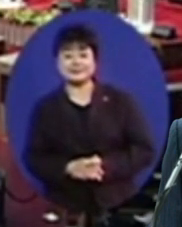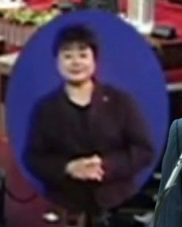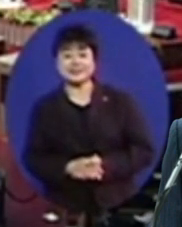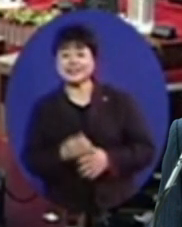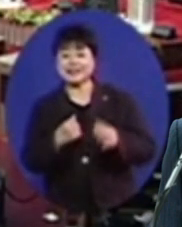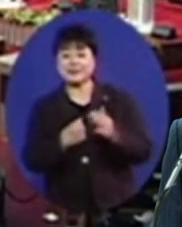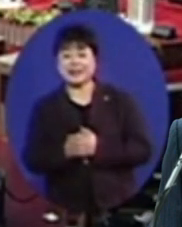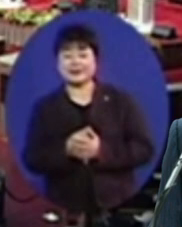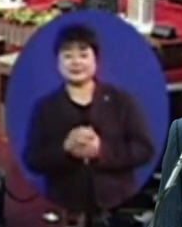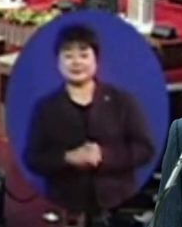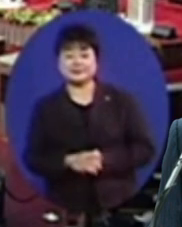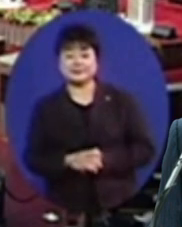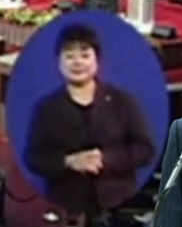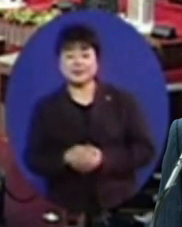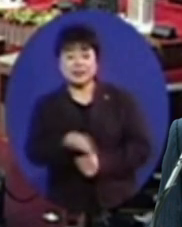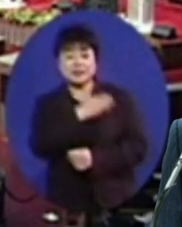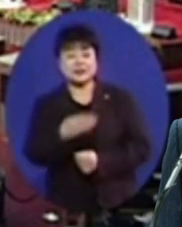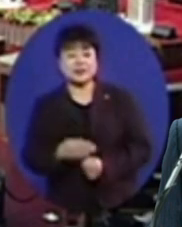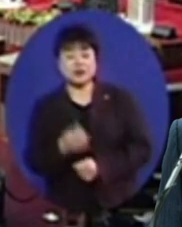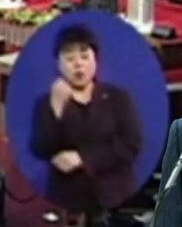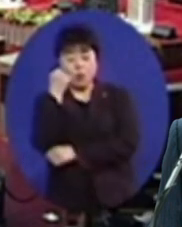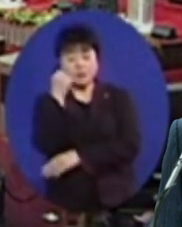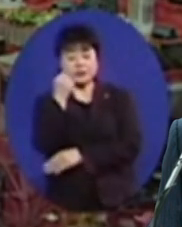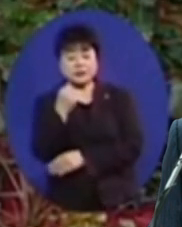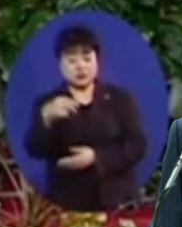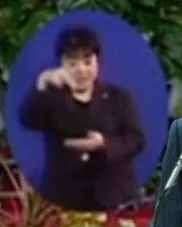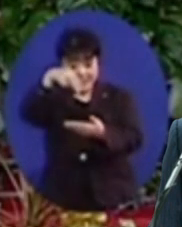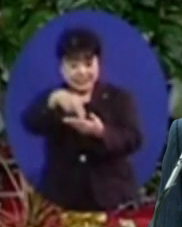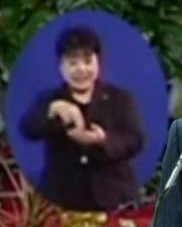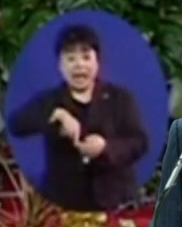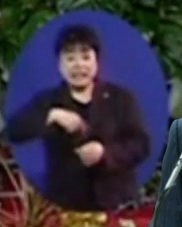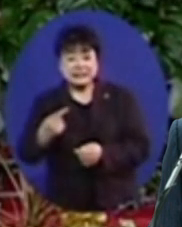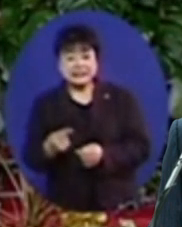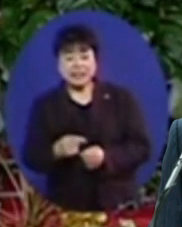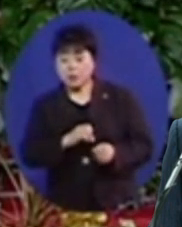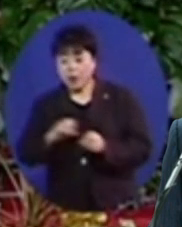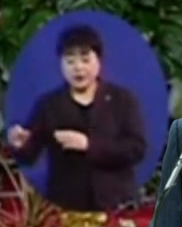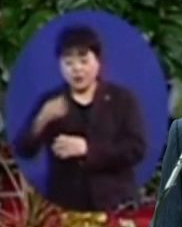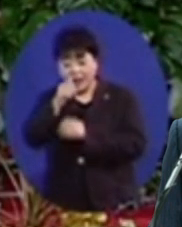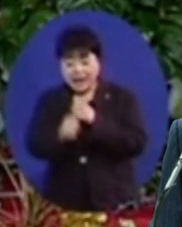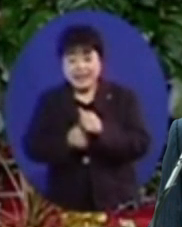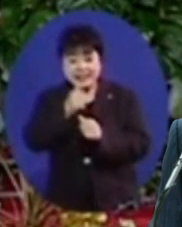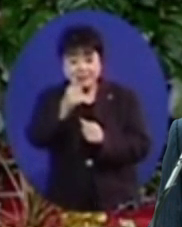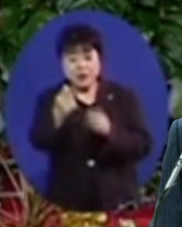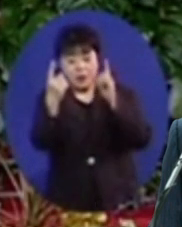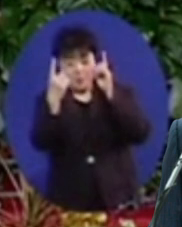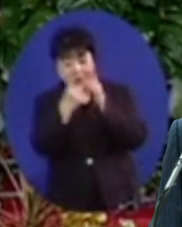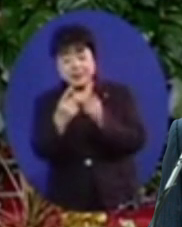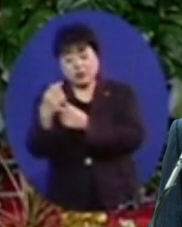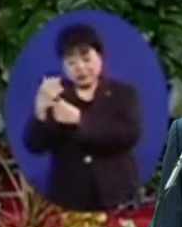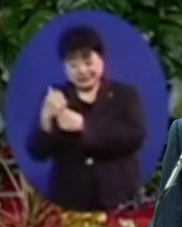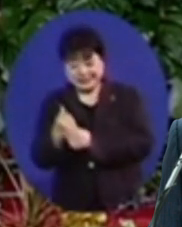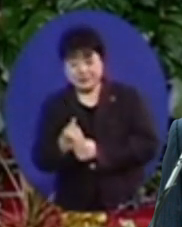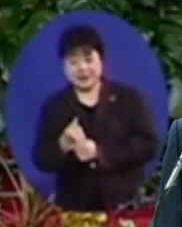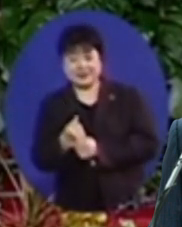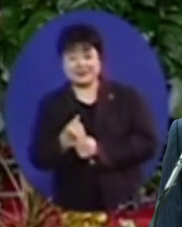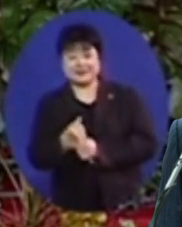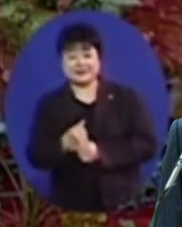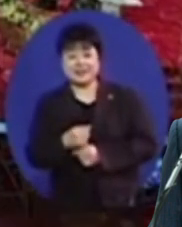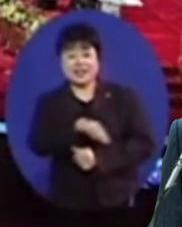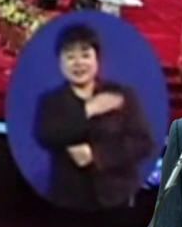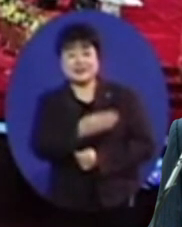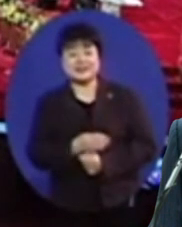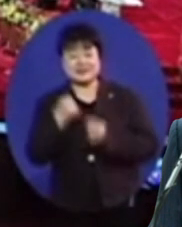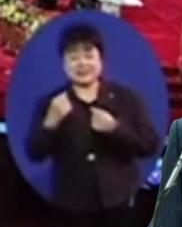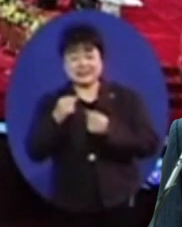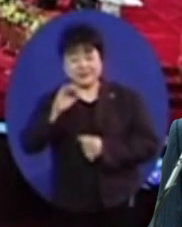그러므로 능력의 원천은 우리가 일어나 자기를 부인하고 하나님을 의지하면 능력 있는